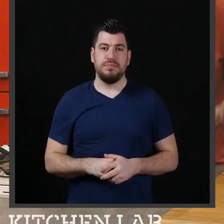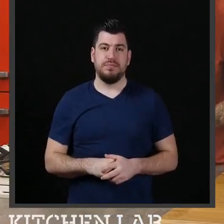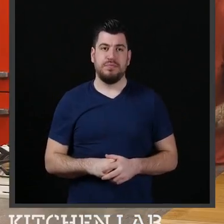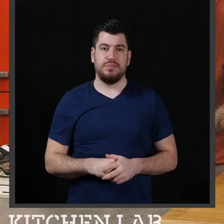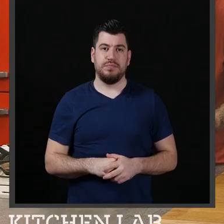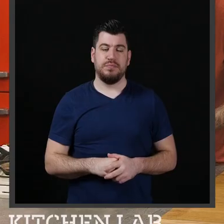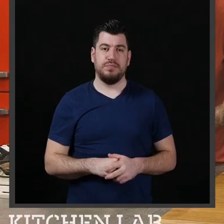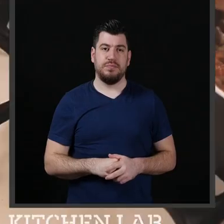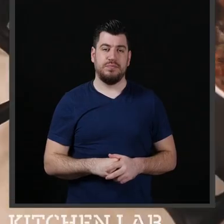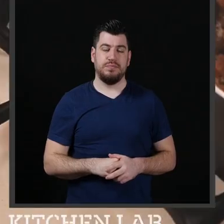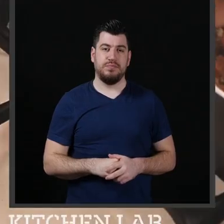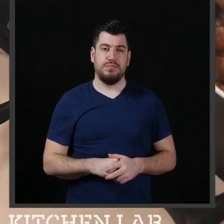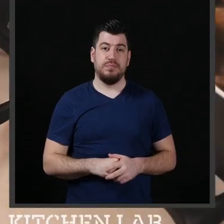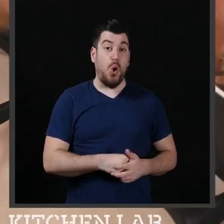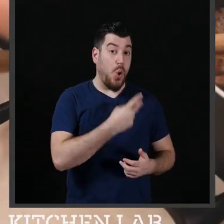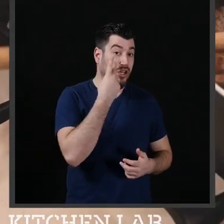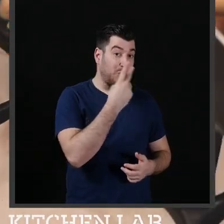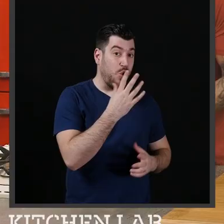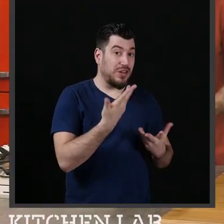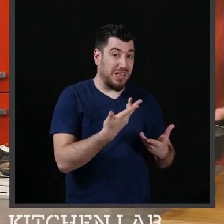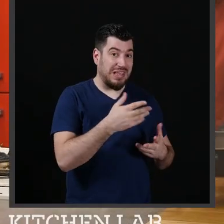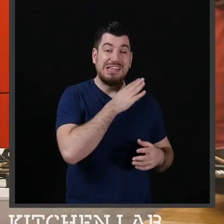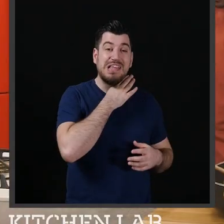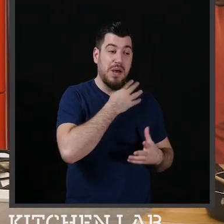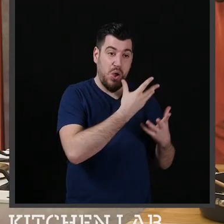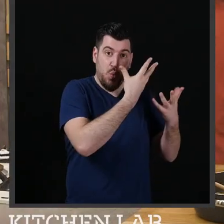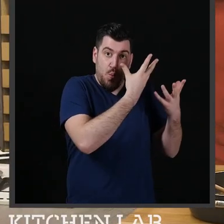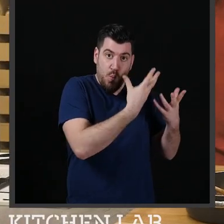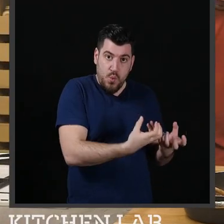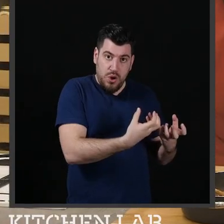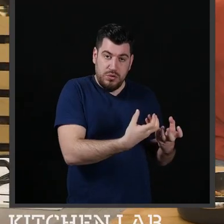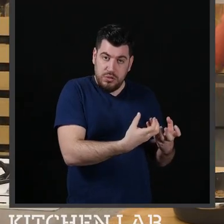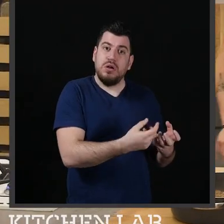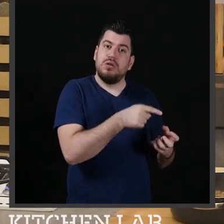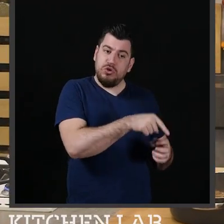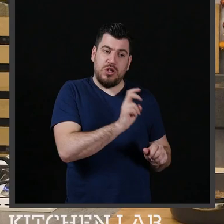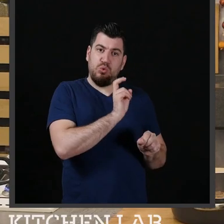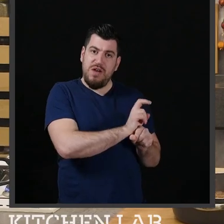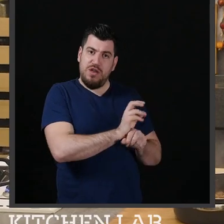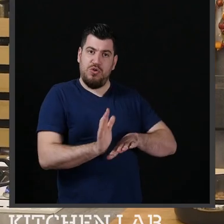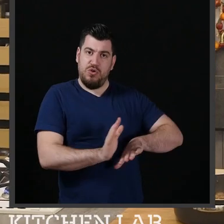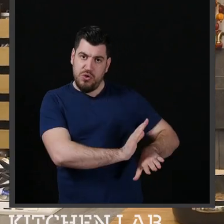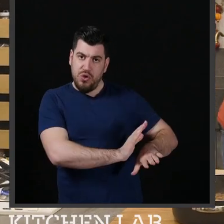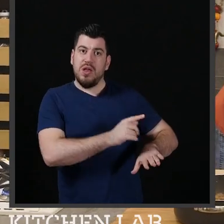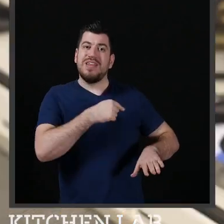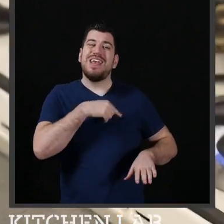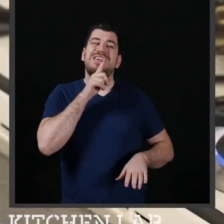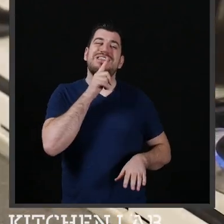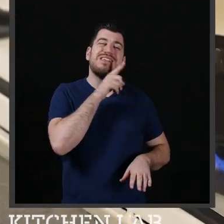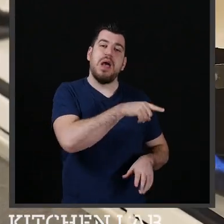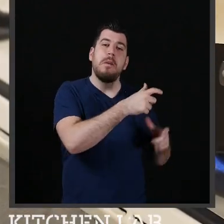Με το που τραβήξει όλα τα ζουμιά ο κοιμάς, τον αφήνω στην άκρη και στο ίδιο μάτι θα βάλουμε μία